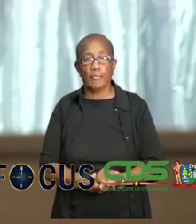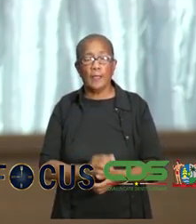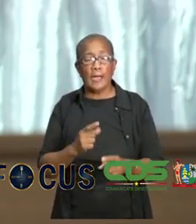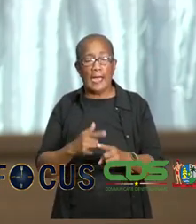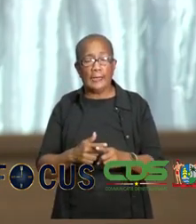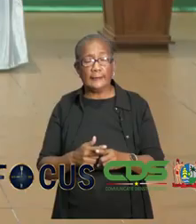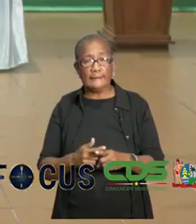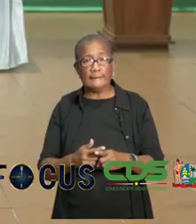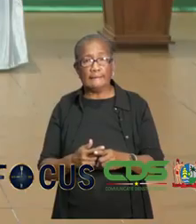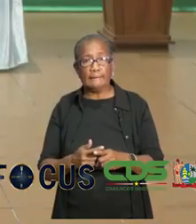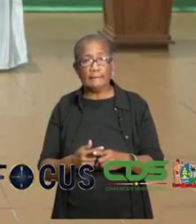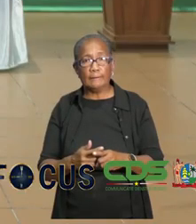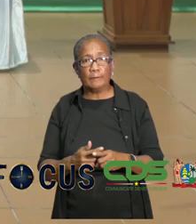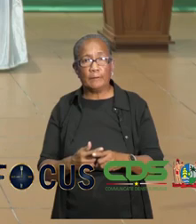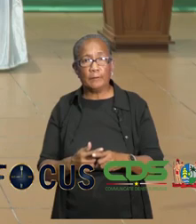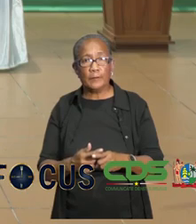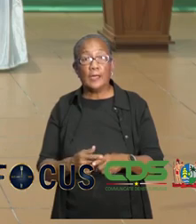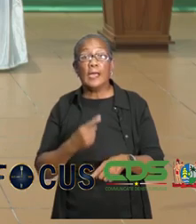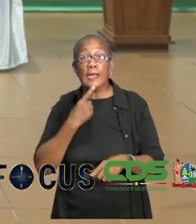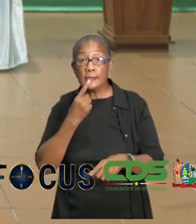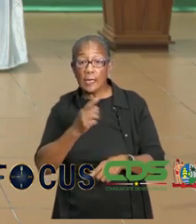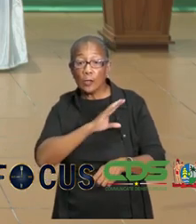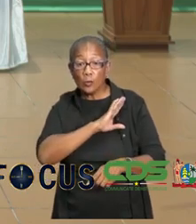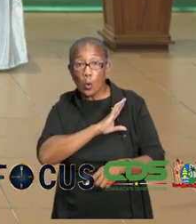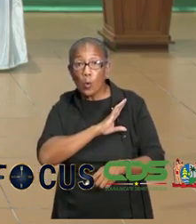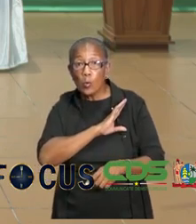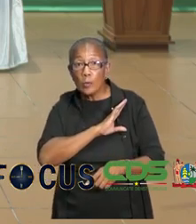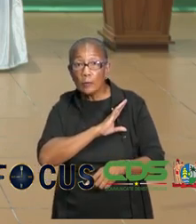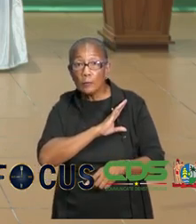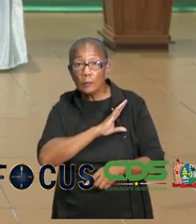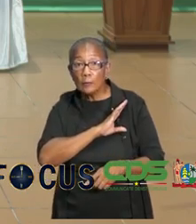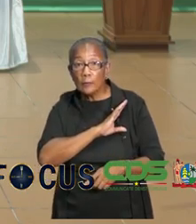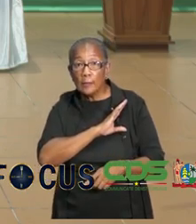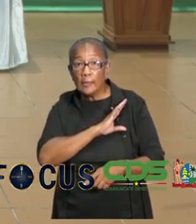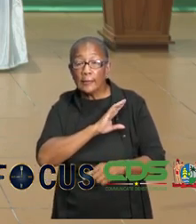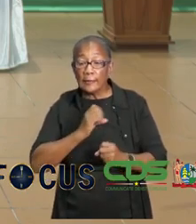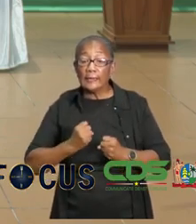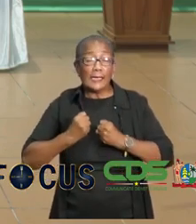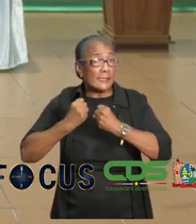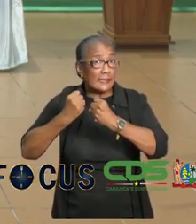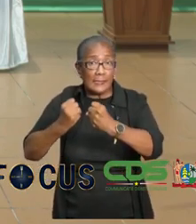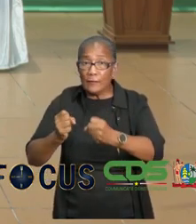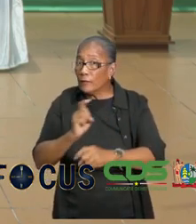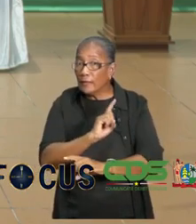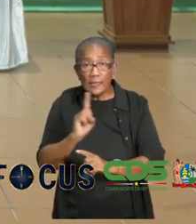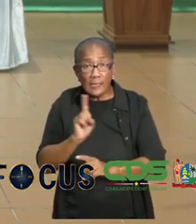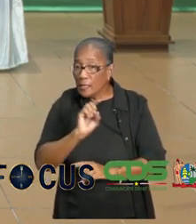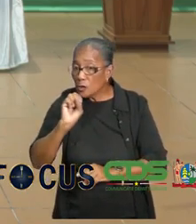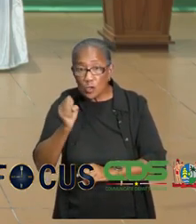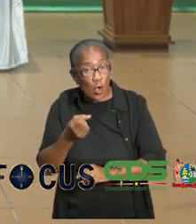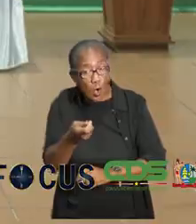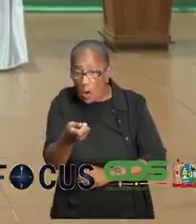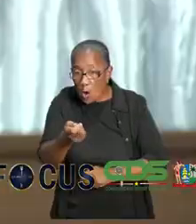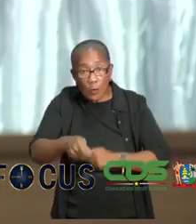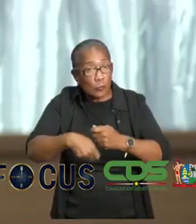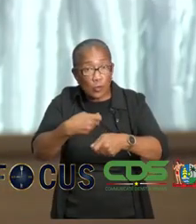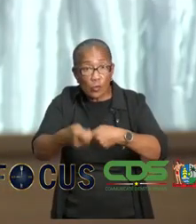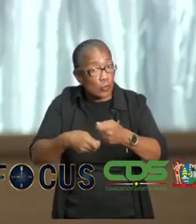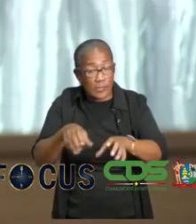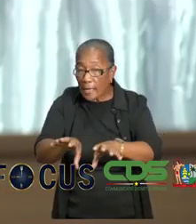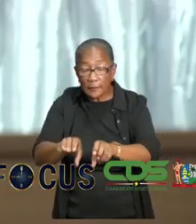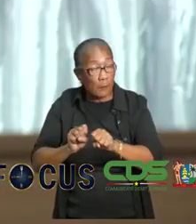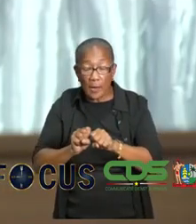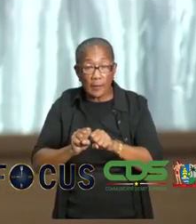En ik zeg er direct bij dat het streven niet is om die koers aan te